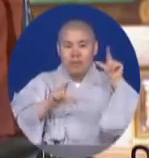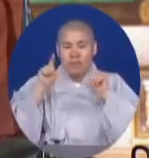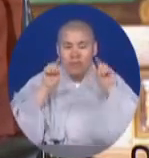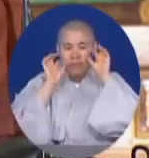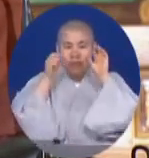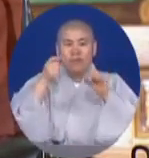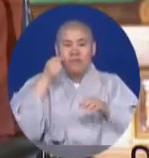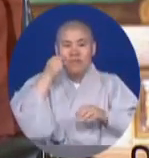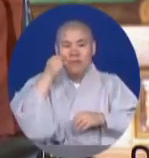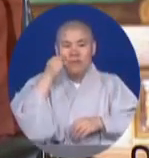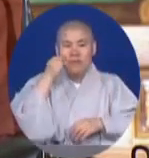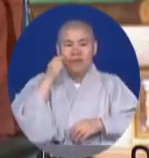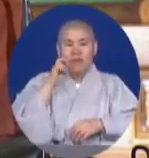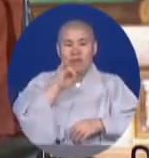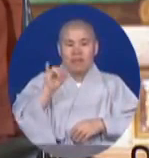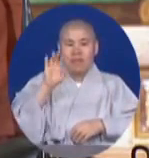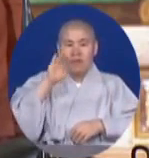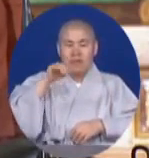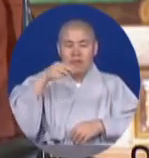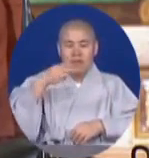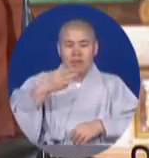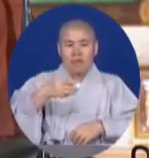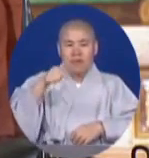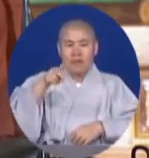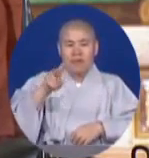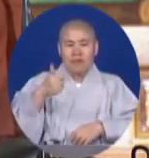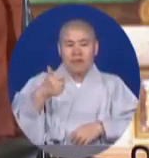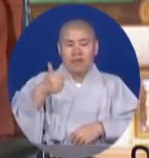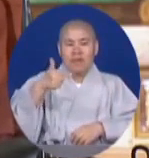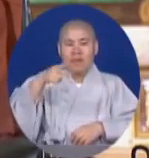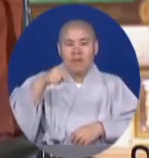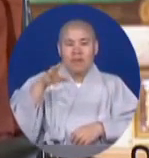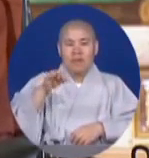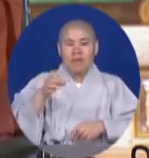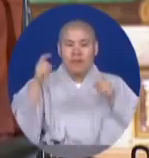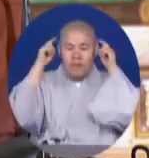미불견성이라 미한 사람은 본성 성품을 못 본다.